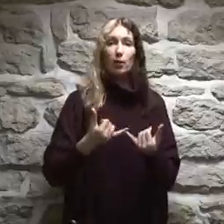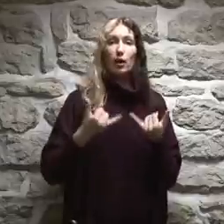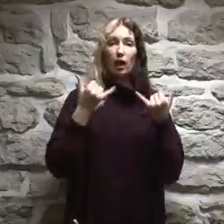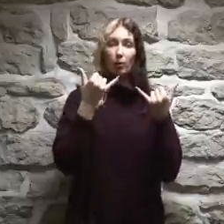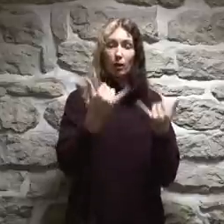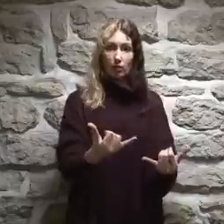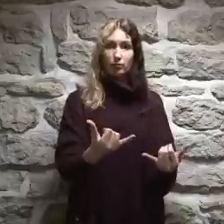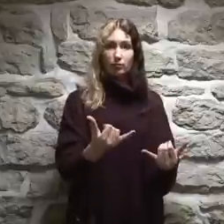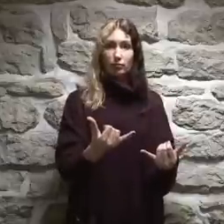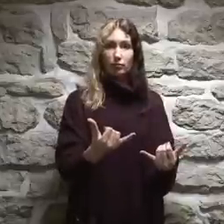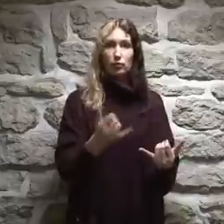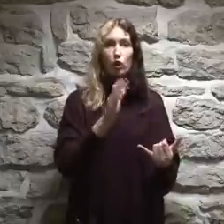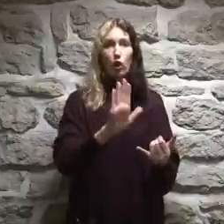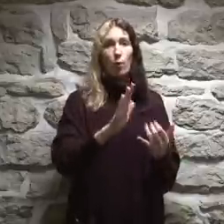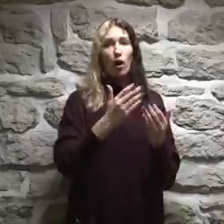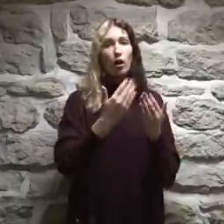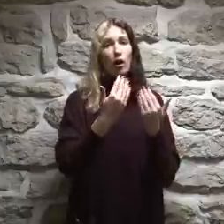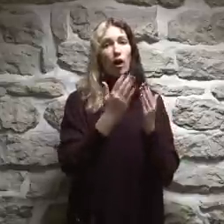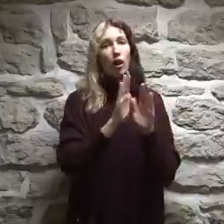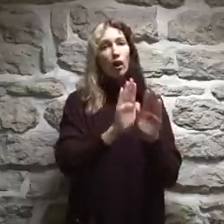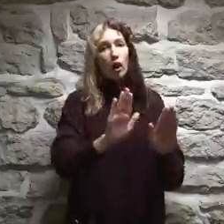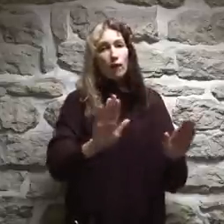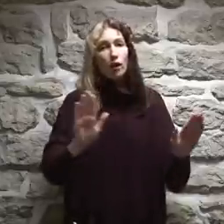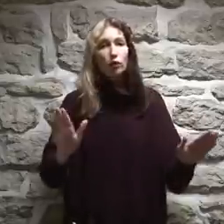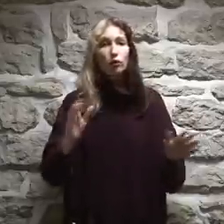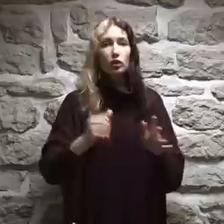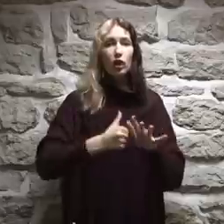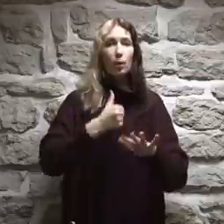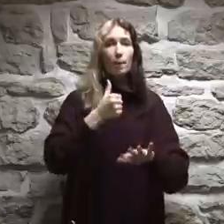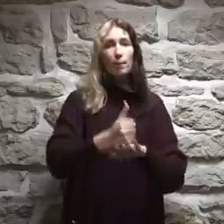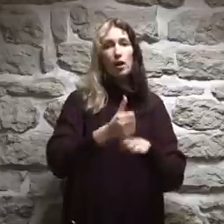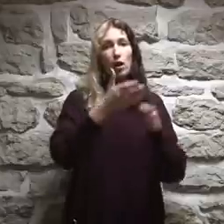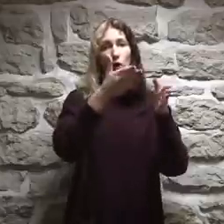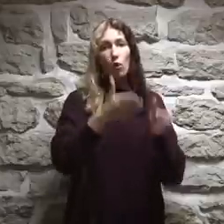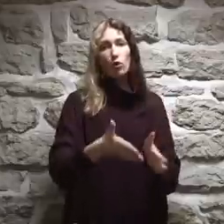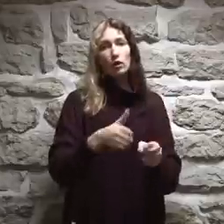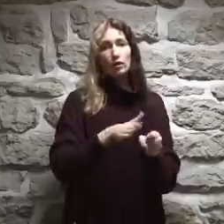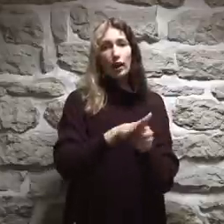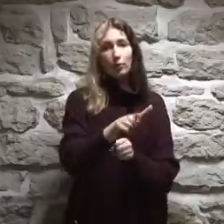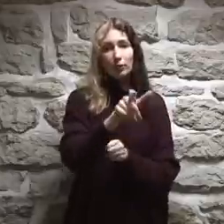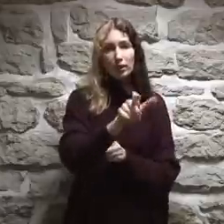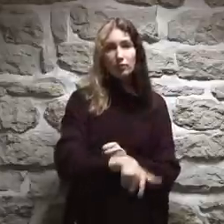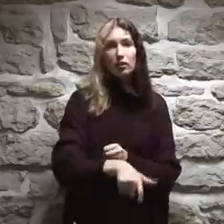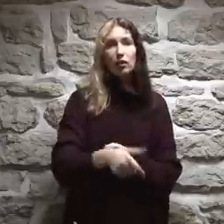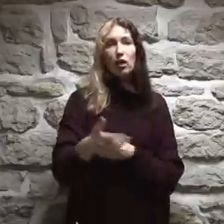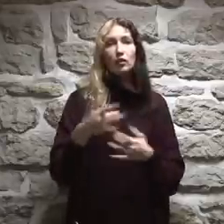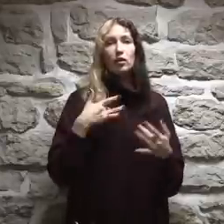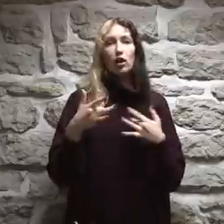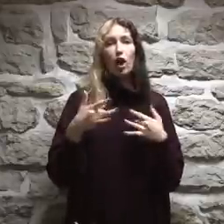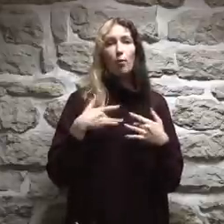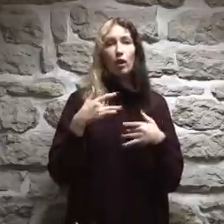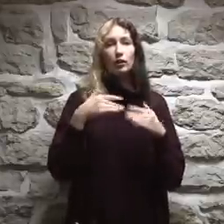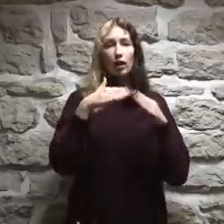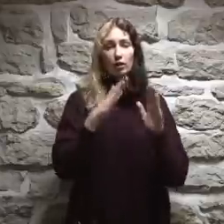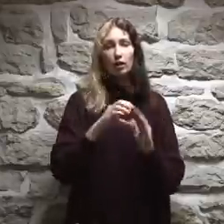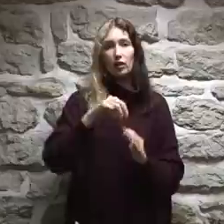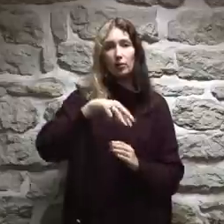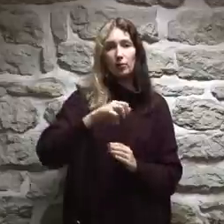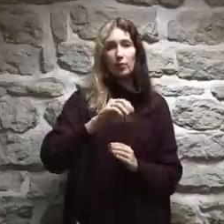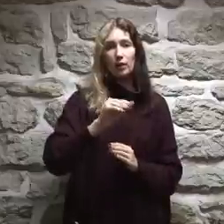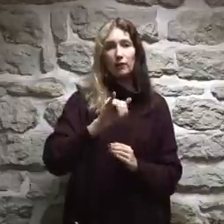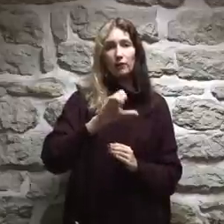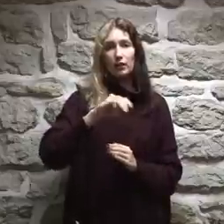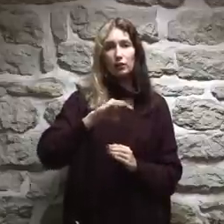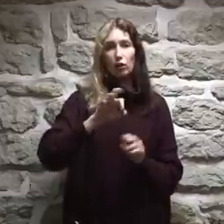oma lavastuse ja peaosatäitmise eest on draamateatri lavastuses Mephisto saanud